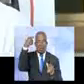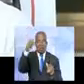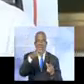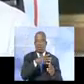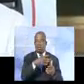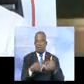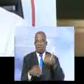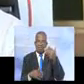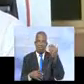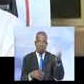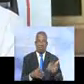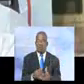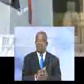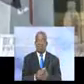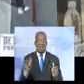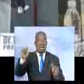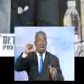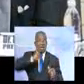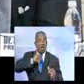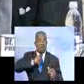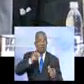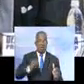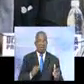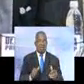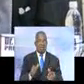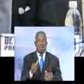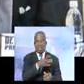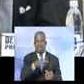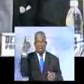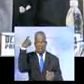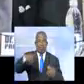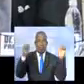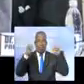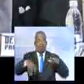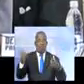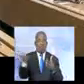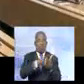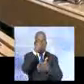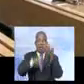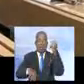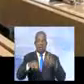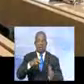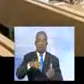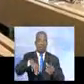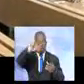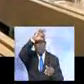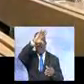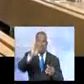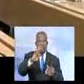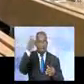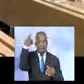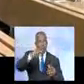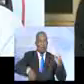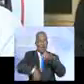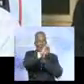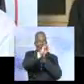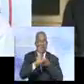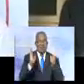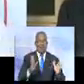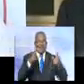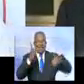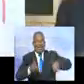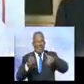associer surtout sa personnalité, pour qu'enfin nous pouvons nous libérer de cet virus. Pour le footballeur, c'est un immense plaisir et